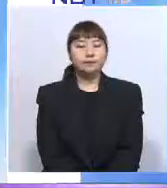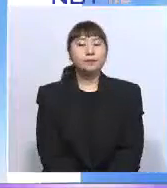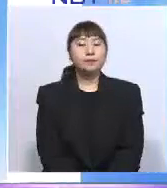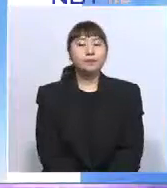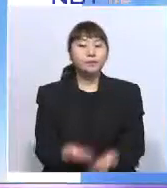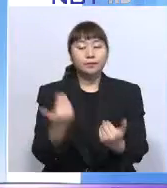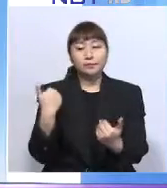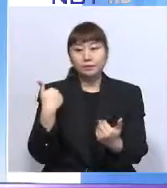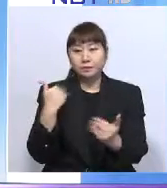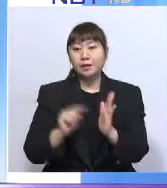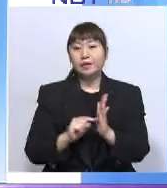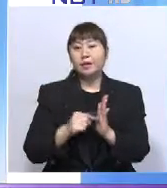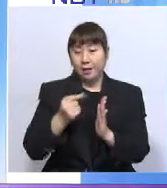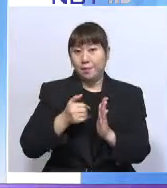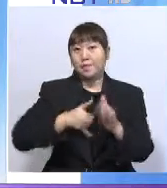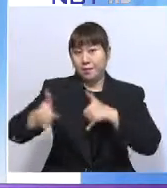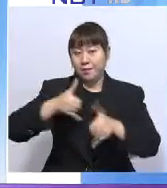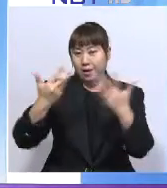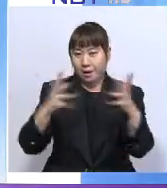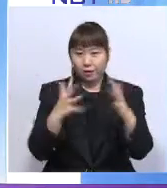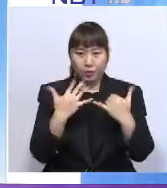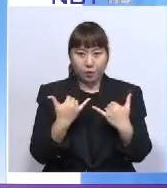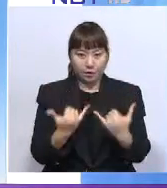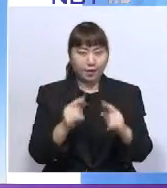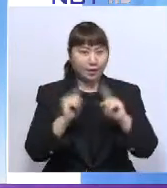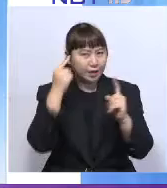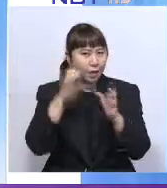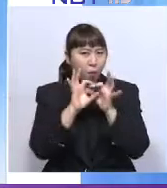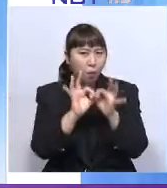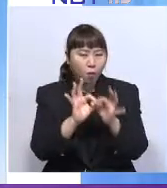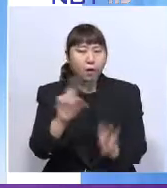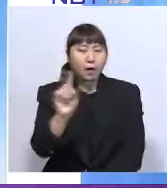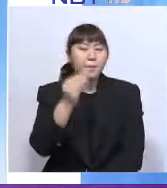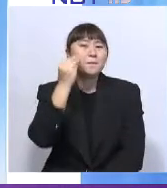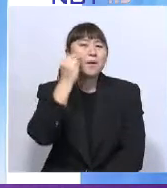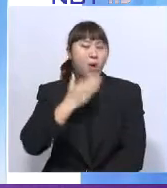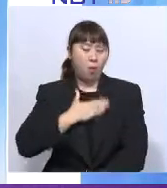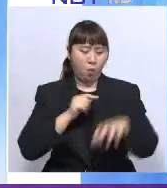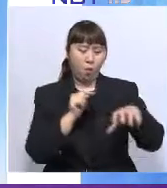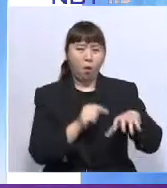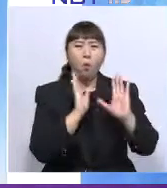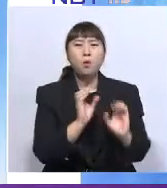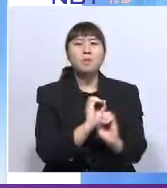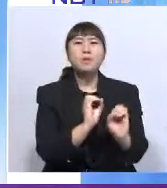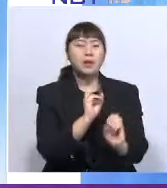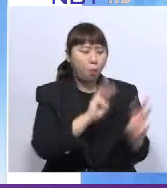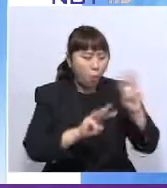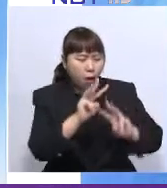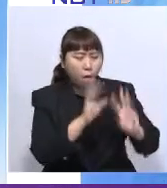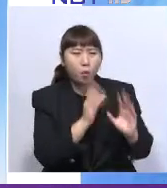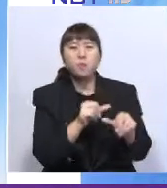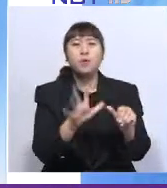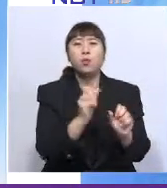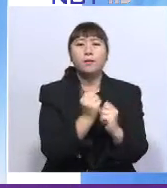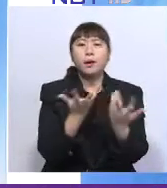แน่นอนนะคะหลายคนเริ่มเดินทางกันไปแล้วนะคะตอนนี้แต่สิ่งที่เป็นห่วงกันก็คือบ้านเราไม่มีคนอยู่จะทำยังไงนะคะหลายๆปีที่ผ่านม